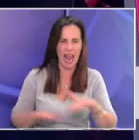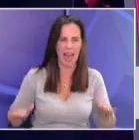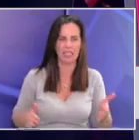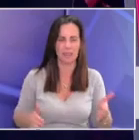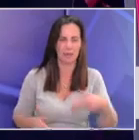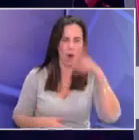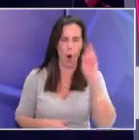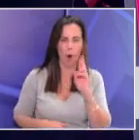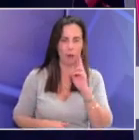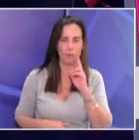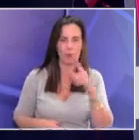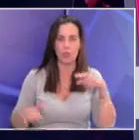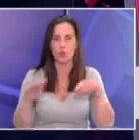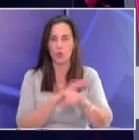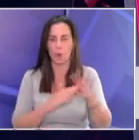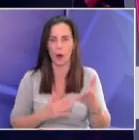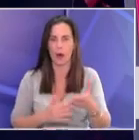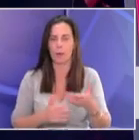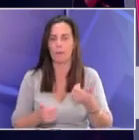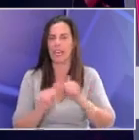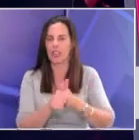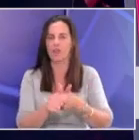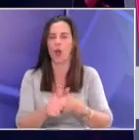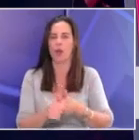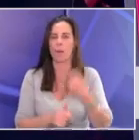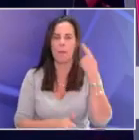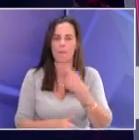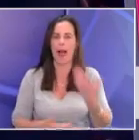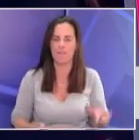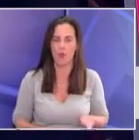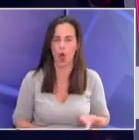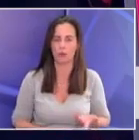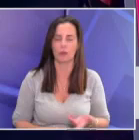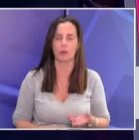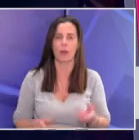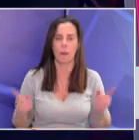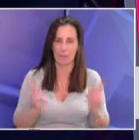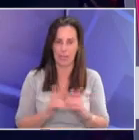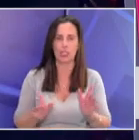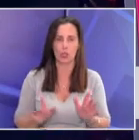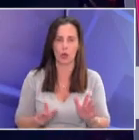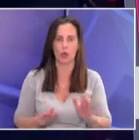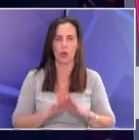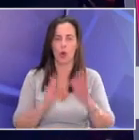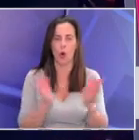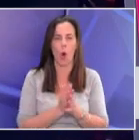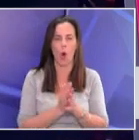ילדים והורים שבורחים מרדיפות וממאפיות שרודפת אחריהם. בקיצור, כל הקואליציות שם עוברות